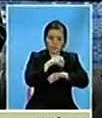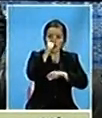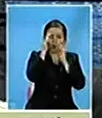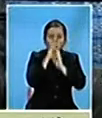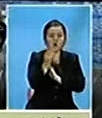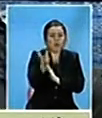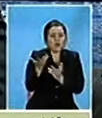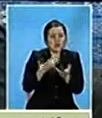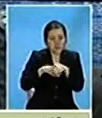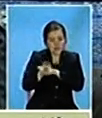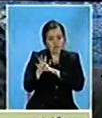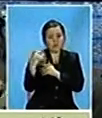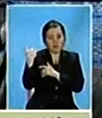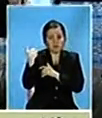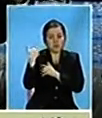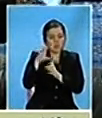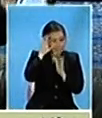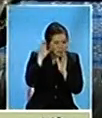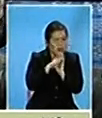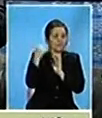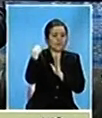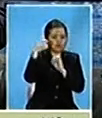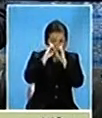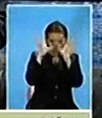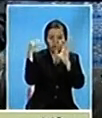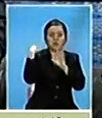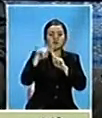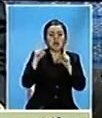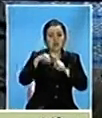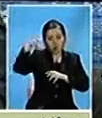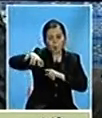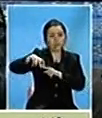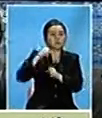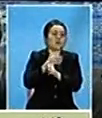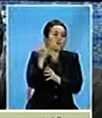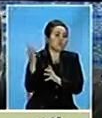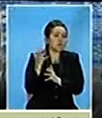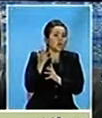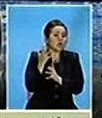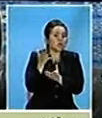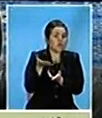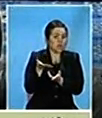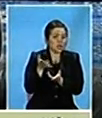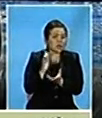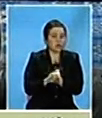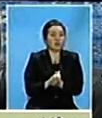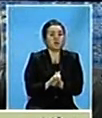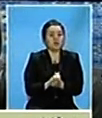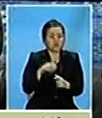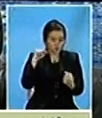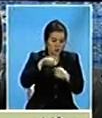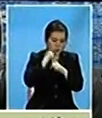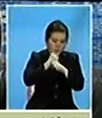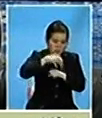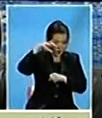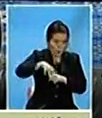นนั่นหลบหนีหมายจับมีรูปมีภาพมีหน้าตาหมดไม่ทำหน้าที่ทำหน้าที่ในกรมสอบสวนคดีพิเศษเนี่ยผมว่าถ้า